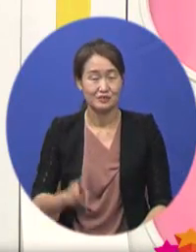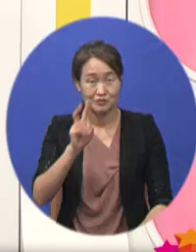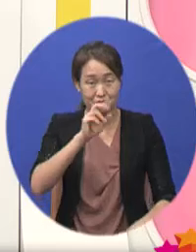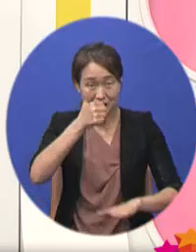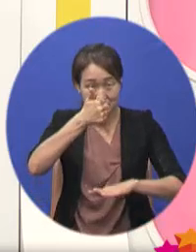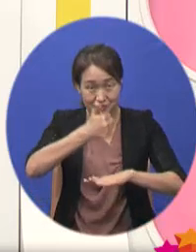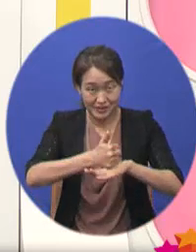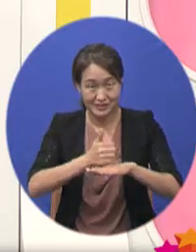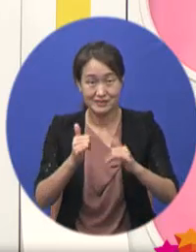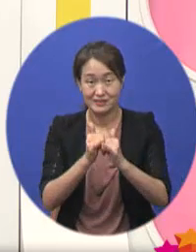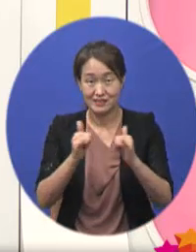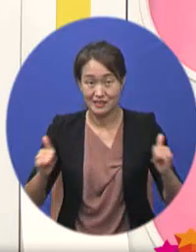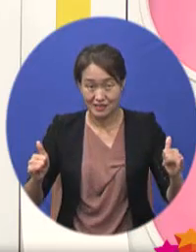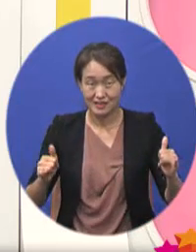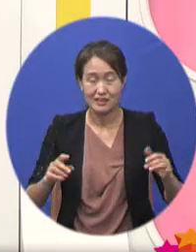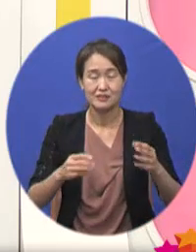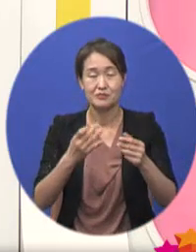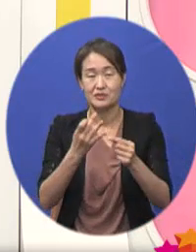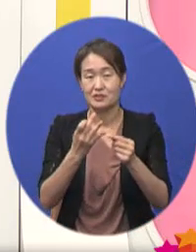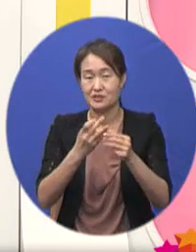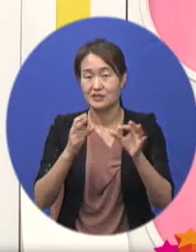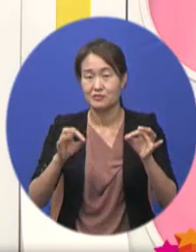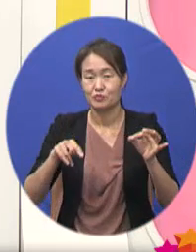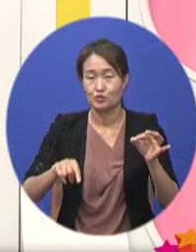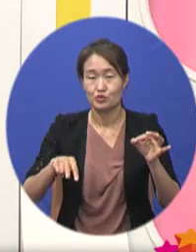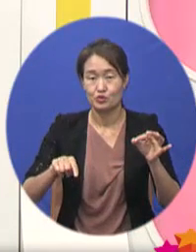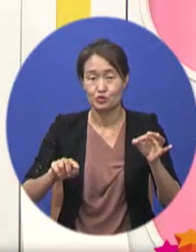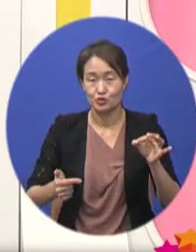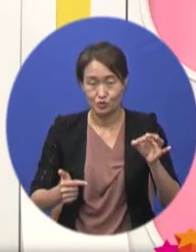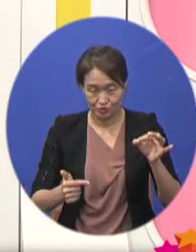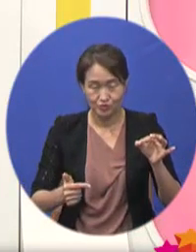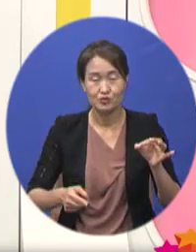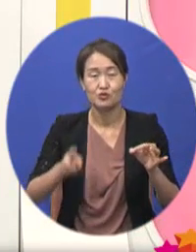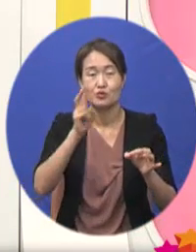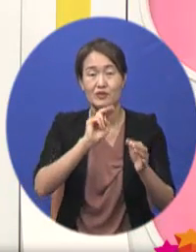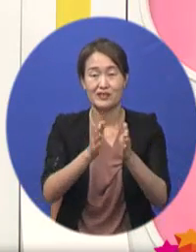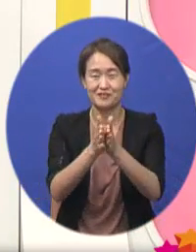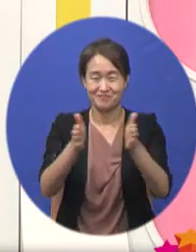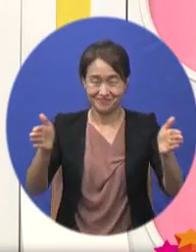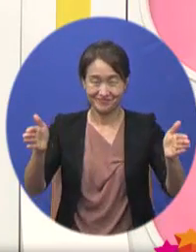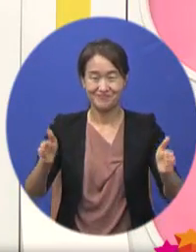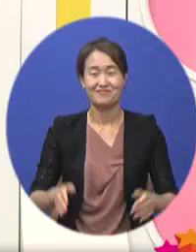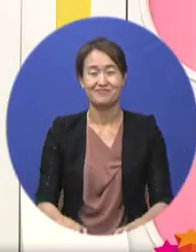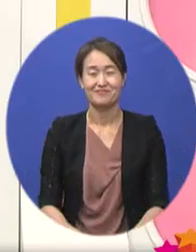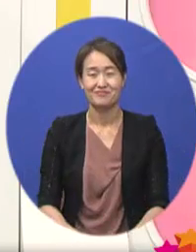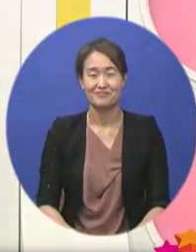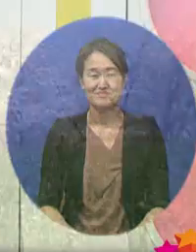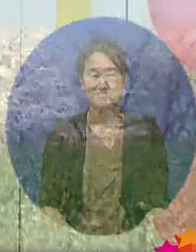오늘 마지막 참여자분 14번 우리 김유순 어머님의 꽃물 네. 들어볼까요?